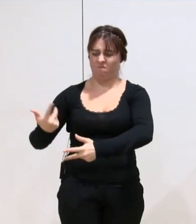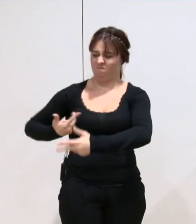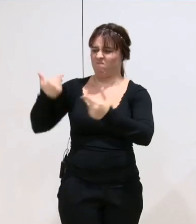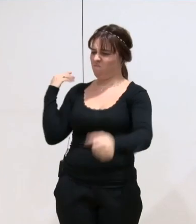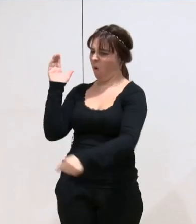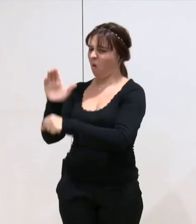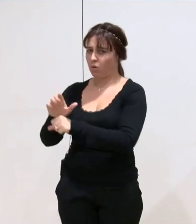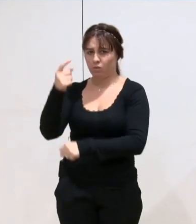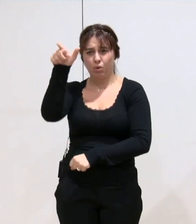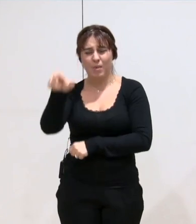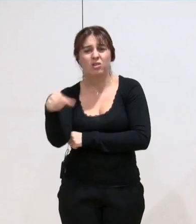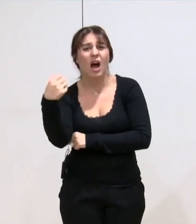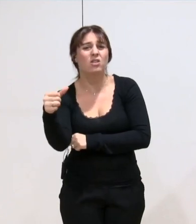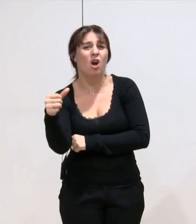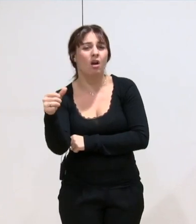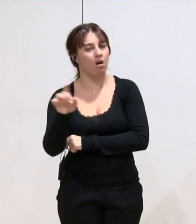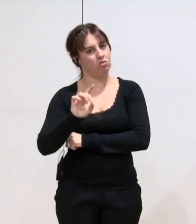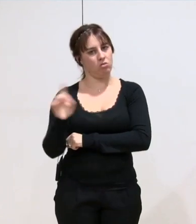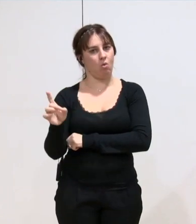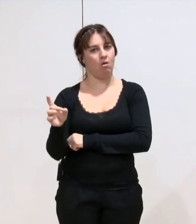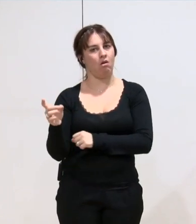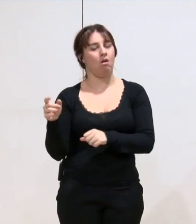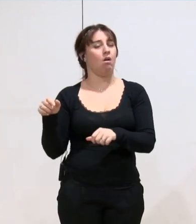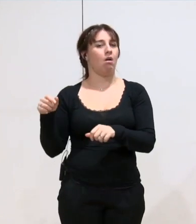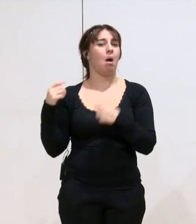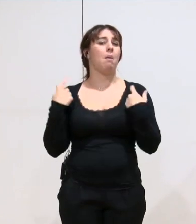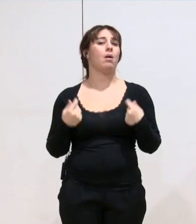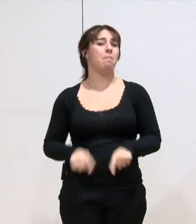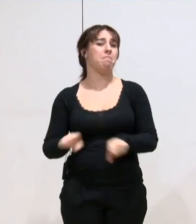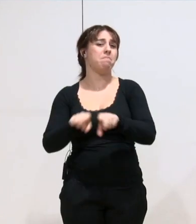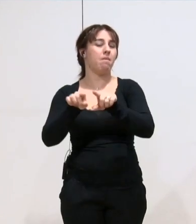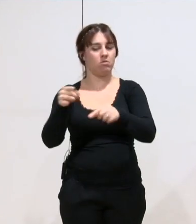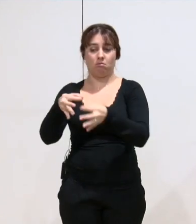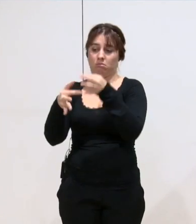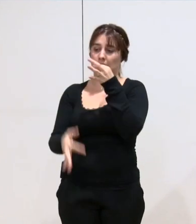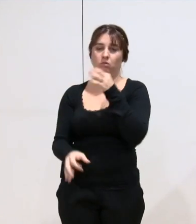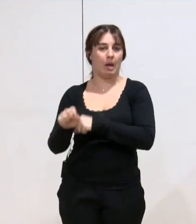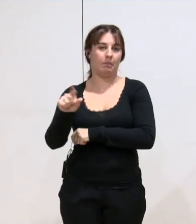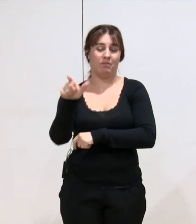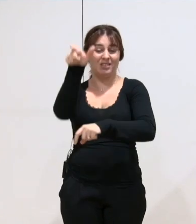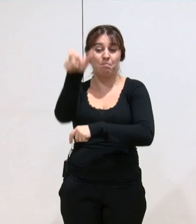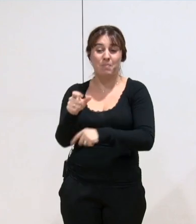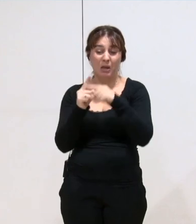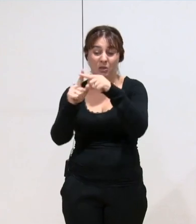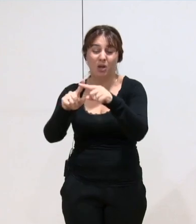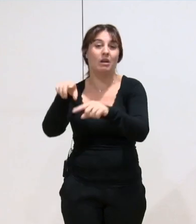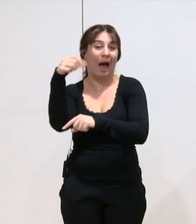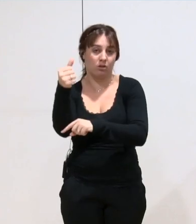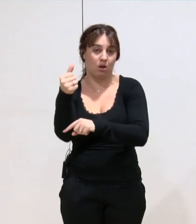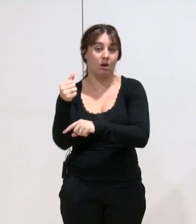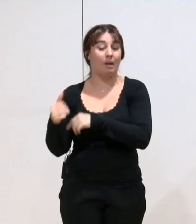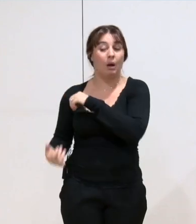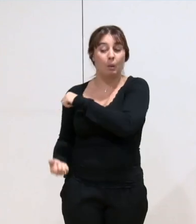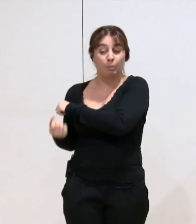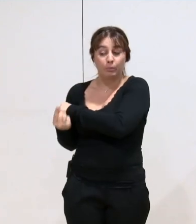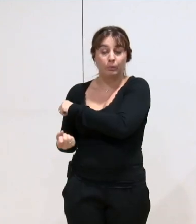laisser penser que c'était une pratique courante. Les conclusions, d'ailleurs, sont claires en la matière. Ces faits, malheureusement isolés, restent